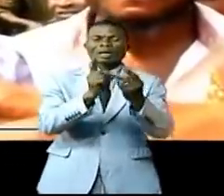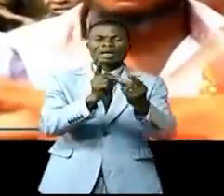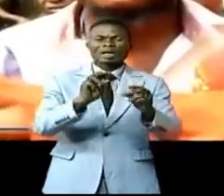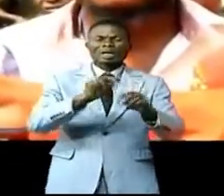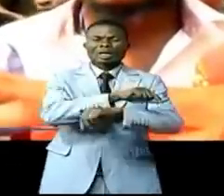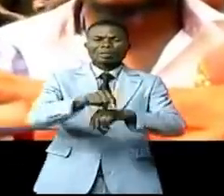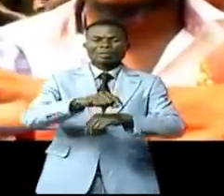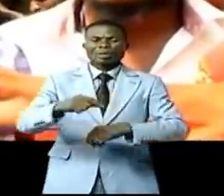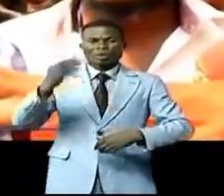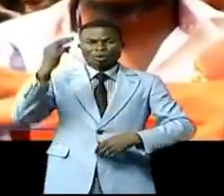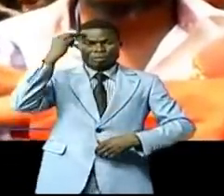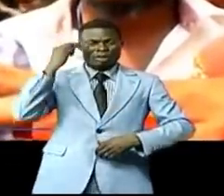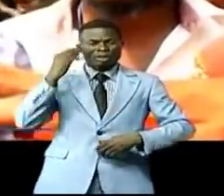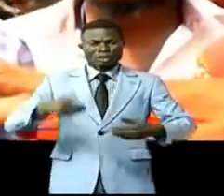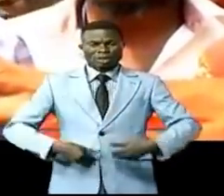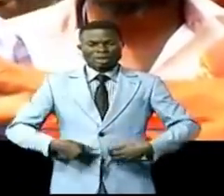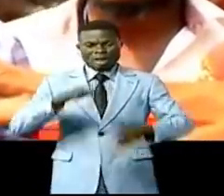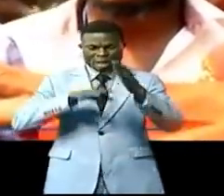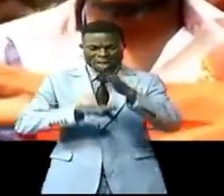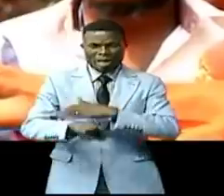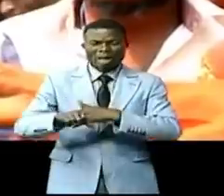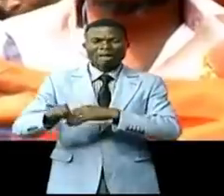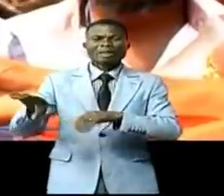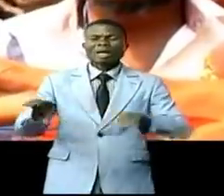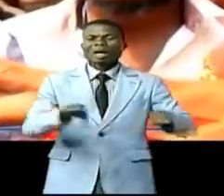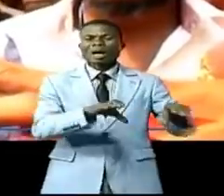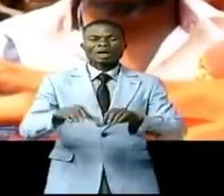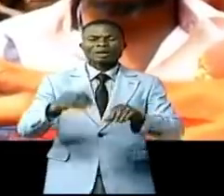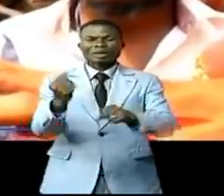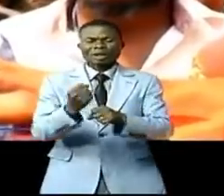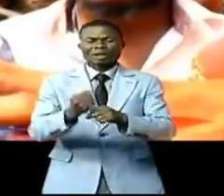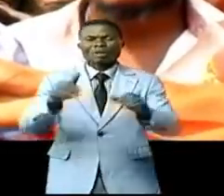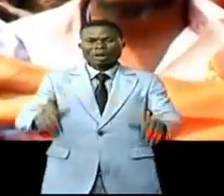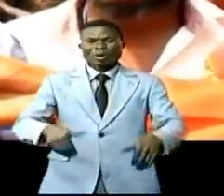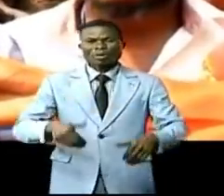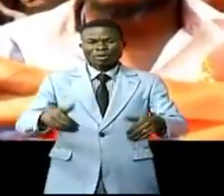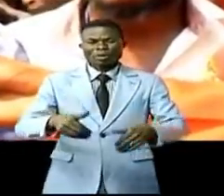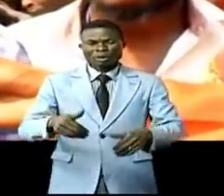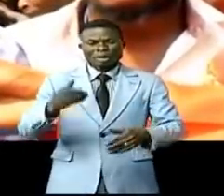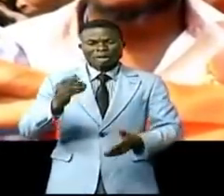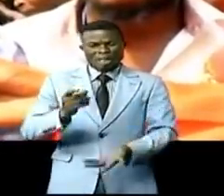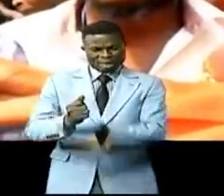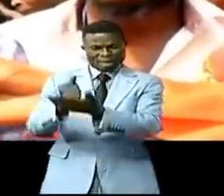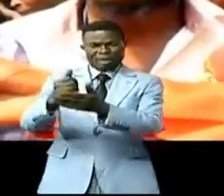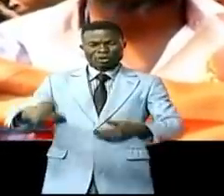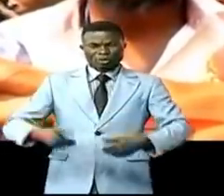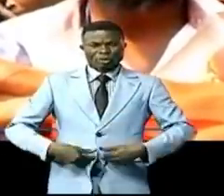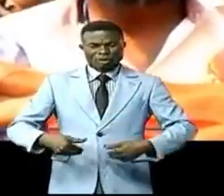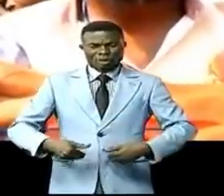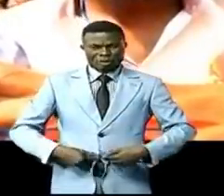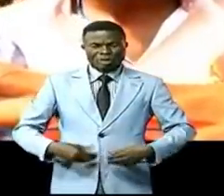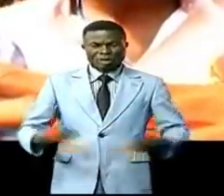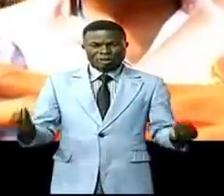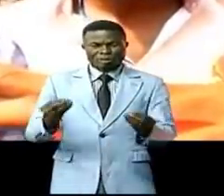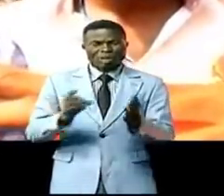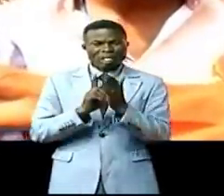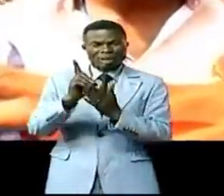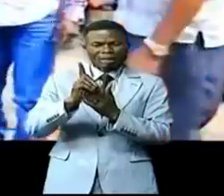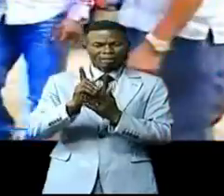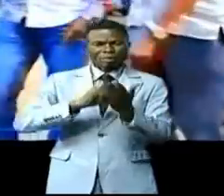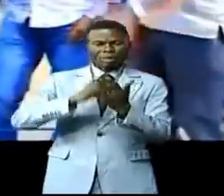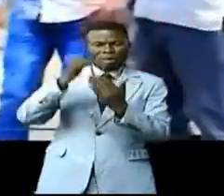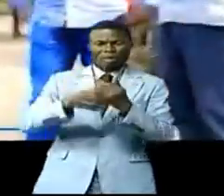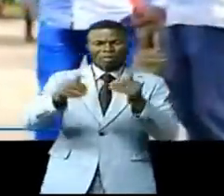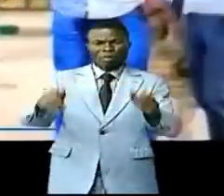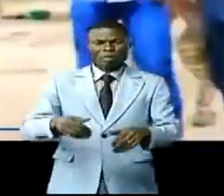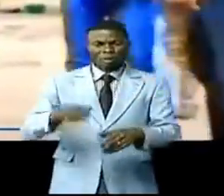Jeunesse pour accéder à des fonciers agricoles qui puissent leur permettre de pouvoir développer leurs projets agricoles.